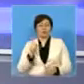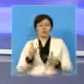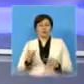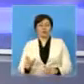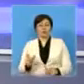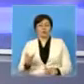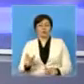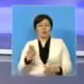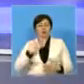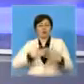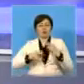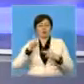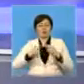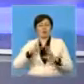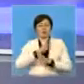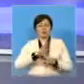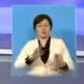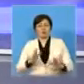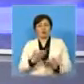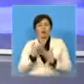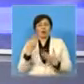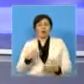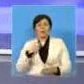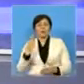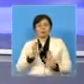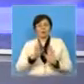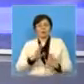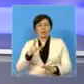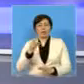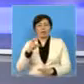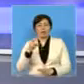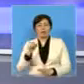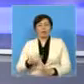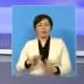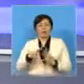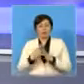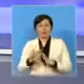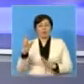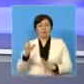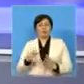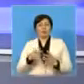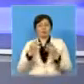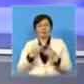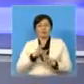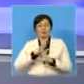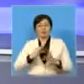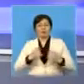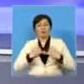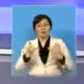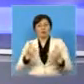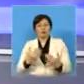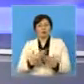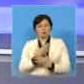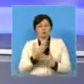тұрғындардың қуанышында шек жоқ. Облыс әкімінің бірінші орынбасары Нұржауған Қалауов ойылдықтарды тәуелсіздік күнімен құттықтап, Ақжолтай